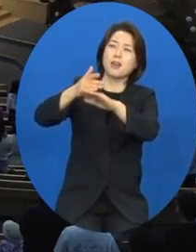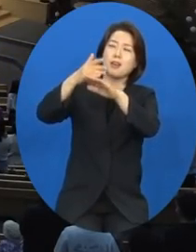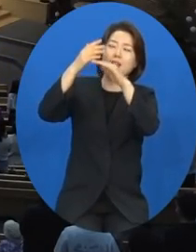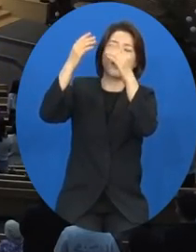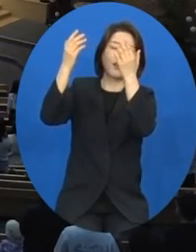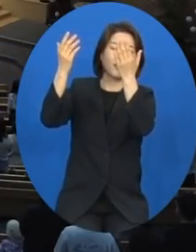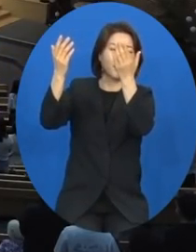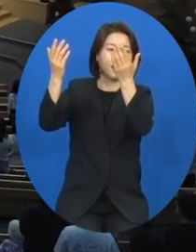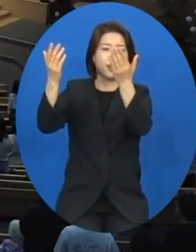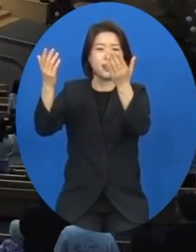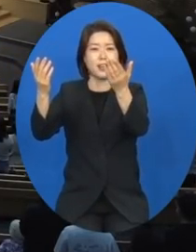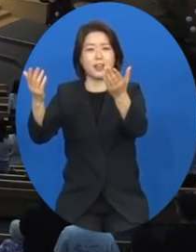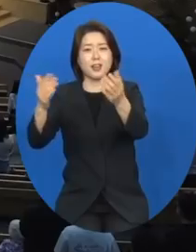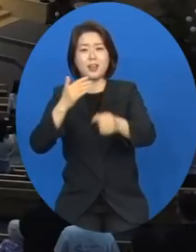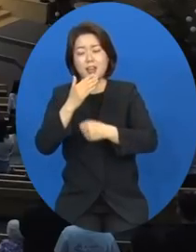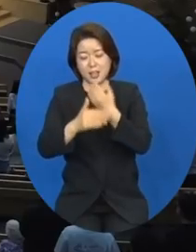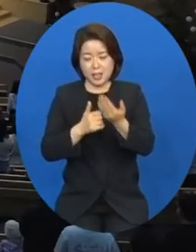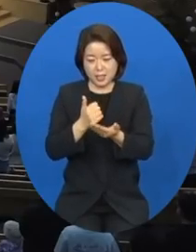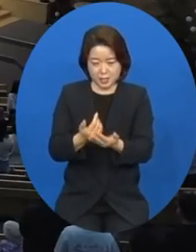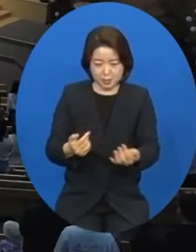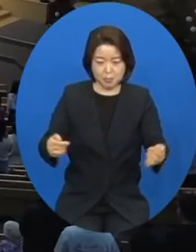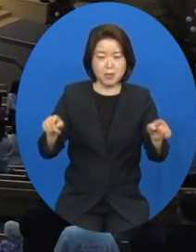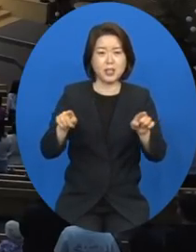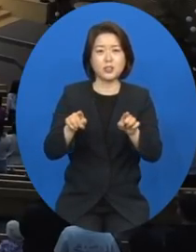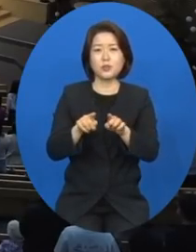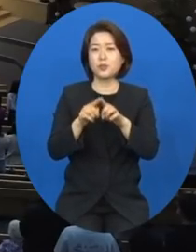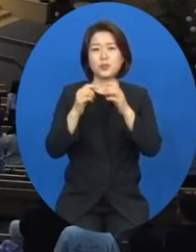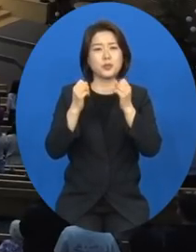oo 아 아 으